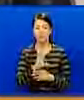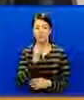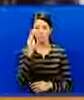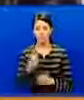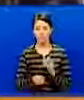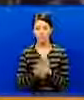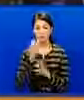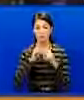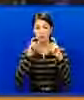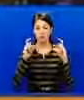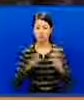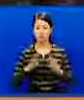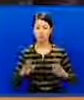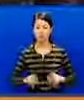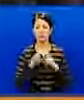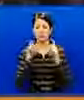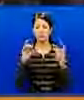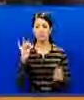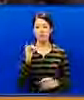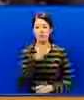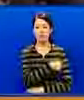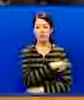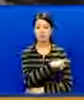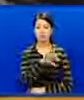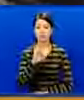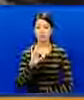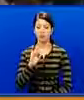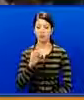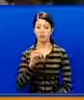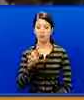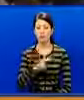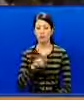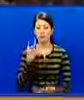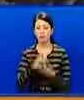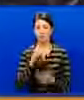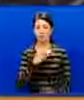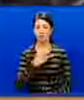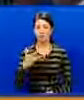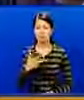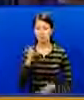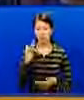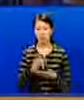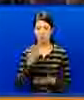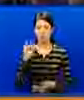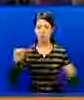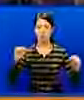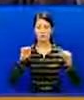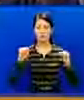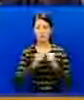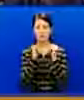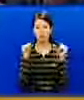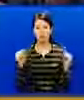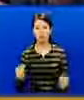объектов в школах, детских садах и больницах, онкологическом центре, туберкулезном диспансере, диспансере и спортивных комплексов. По